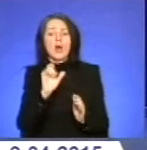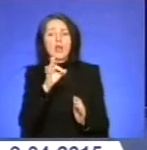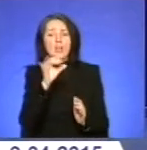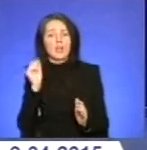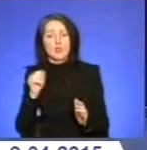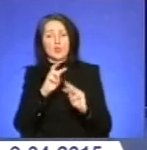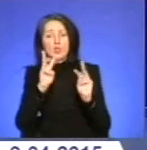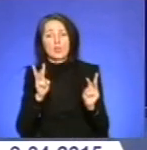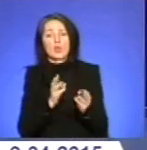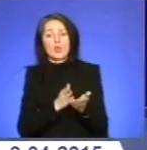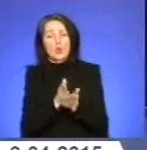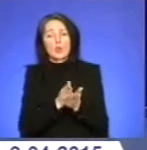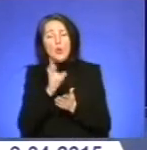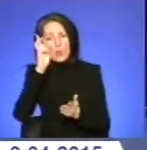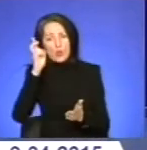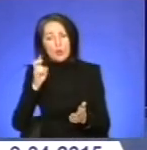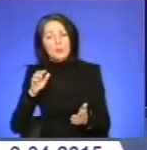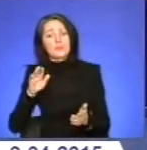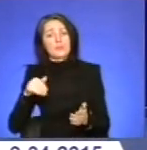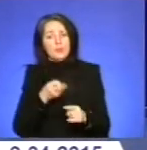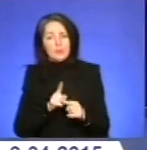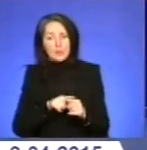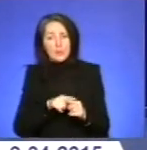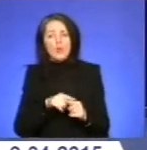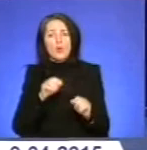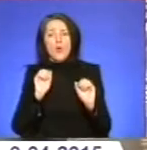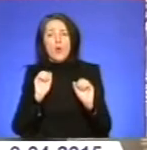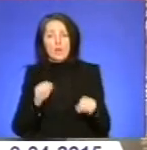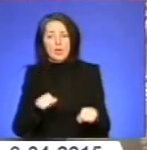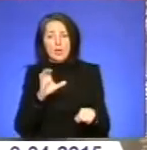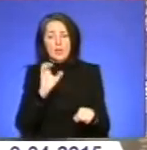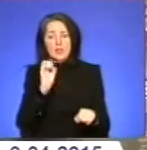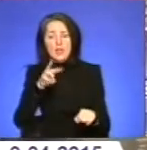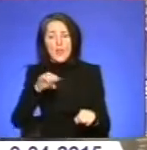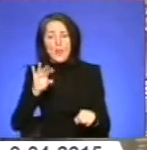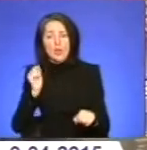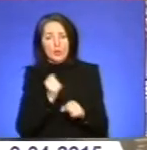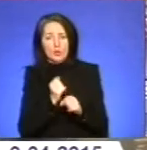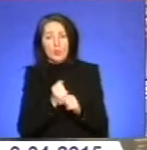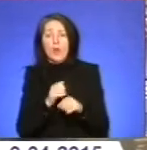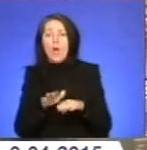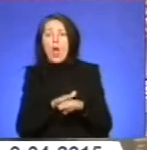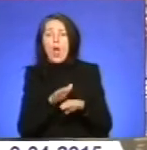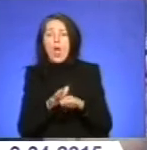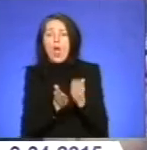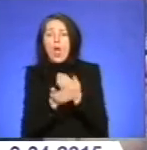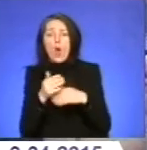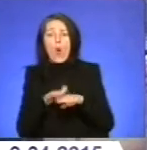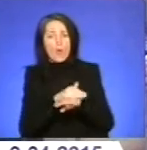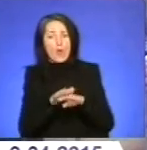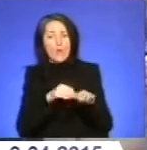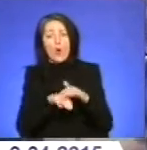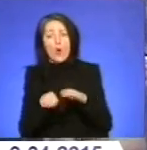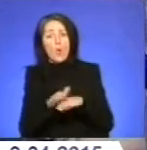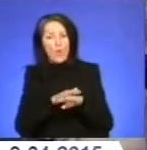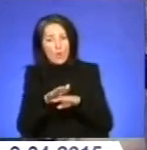якої владика Василій Семенюк здійснив чин омивання ніг. В цей день церква згадує тайну вечерю Господа Ісуса Христа